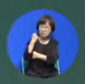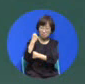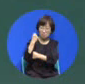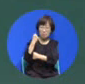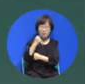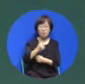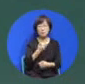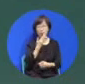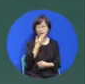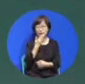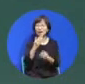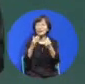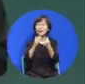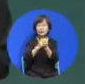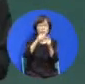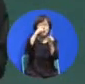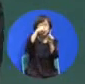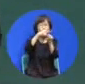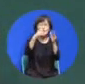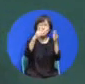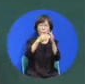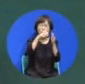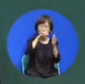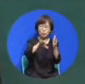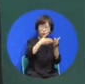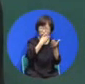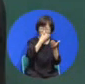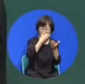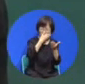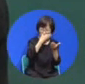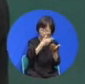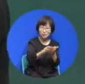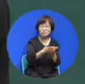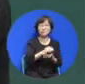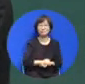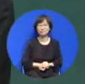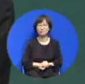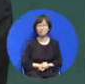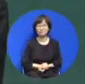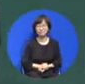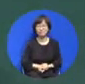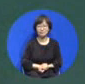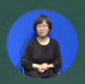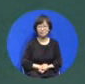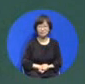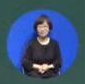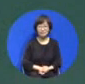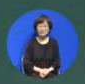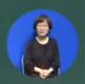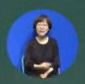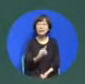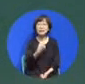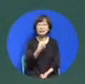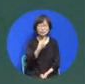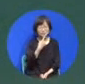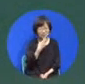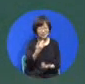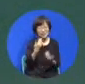겁니다. They will be able to restore so many things in their lives, gained a lot of strength. That's why the church is so important.